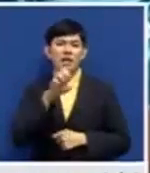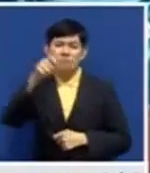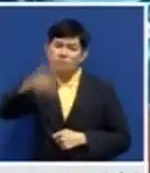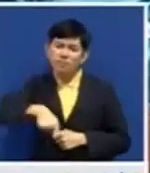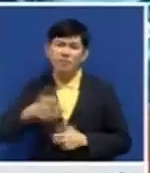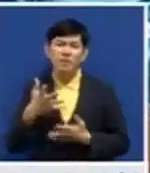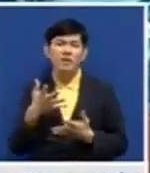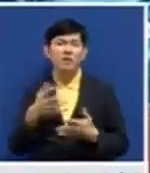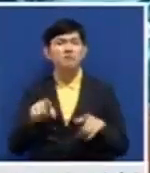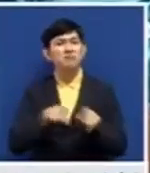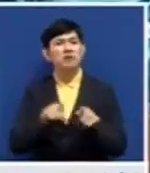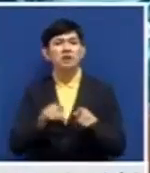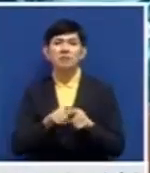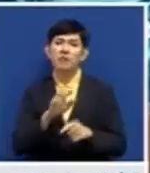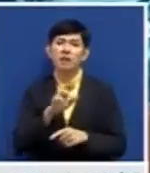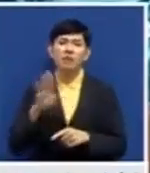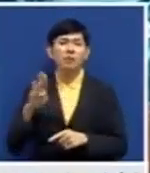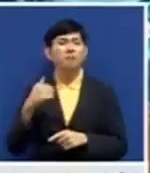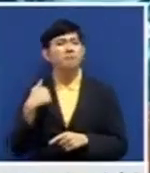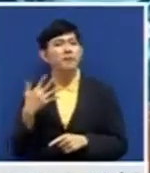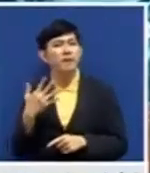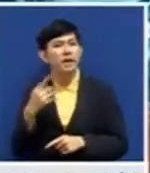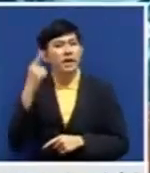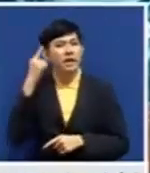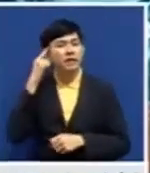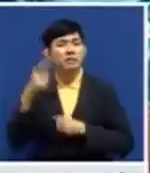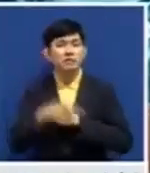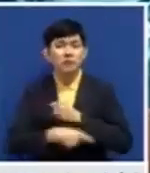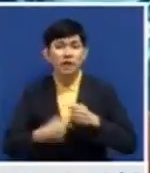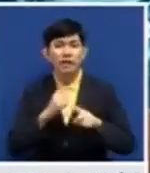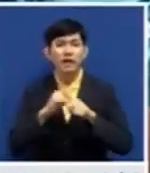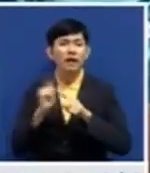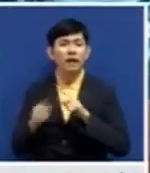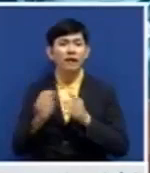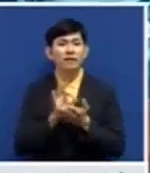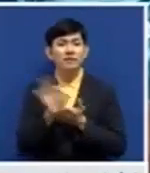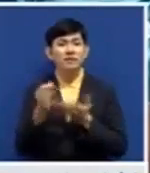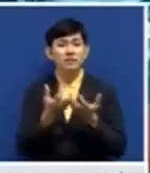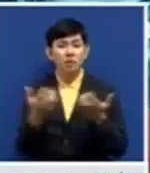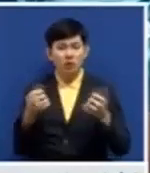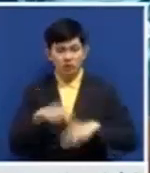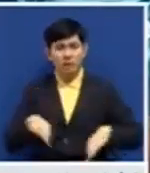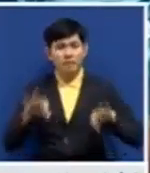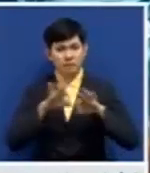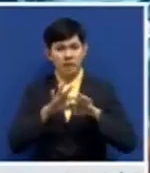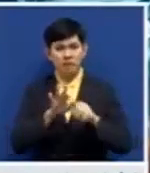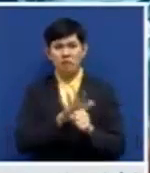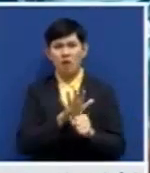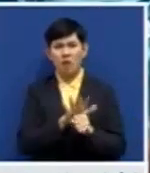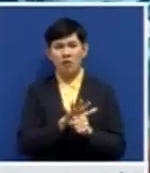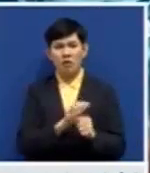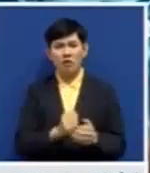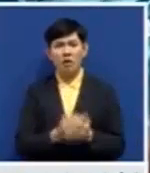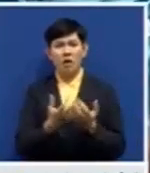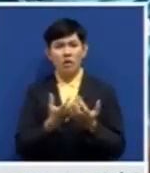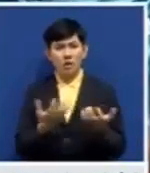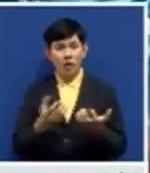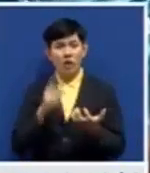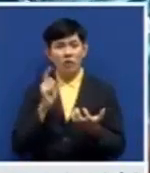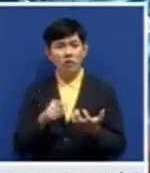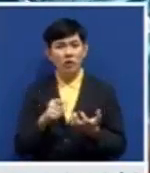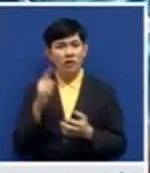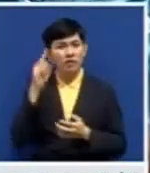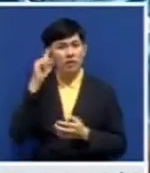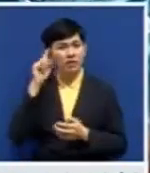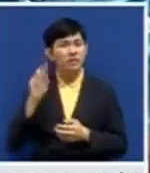ทั้งสิ้นแล้วเราก็ต้องการให้ชาวนาและเกษตรกรเนี่ยซื้อของที่จำเป็นเท่านั้นสินค้าที่ต้องใช้บริ